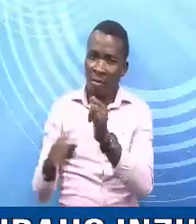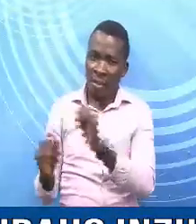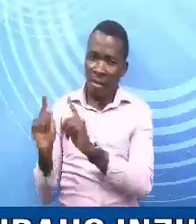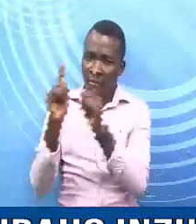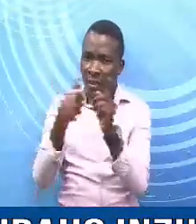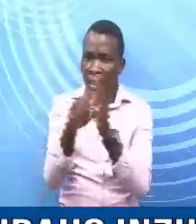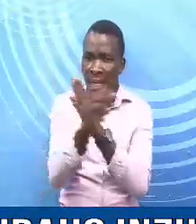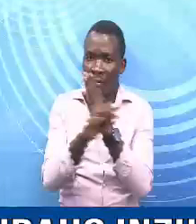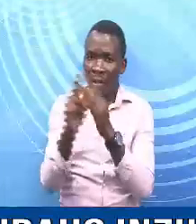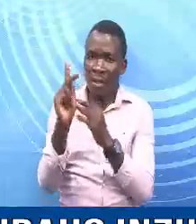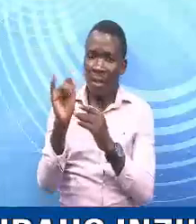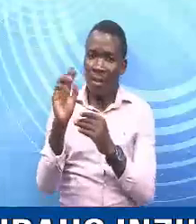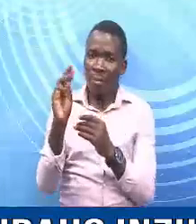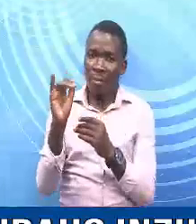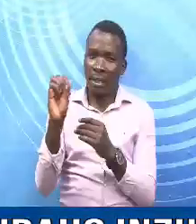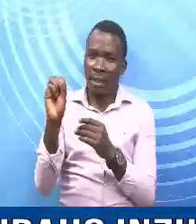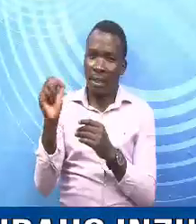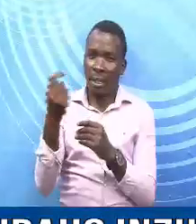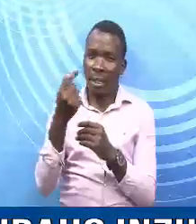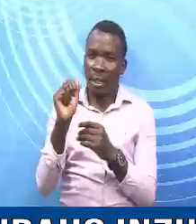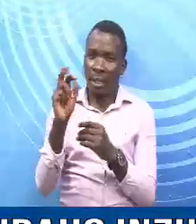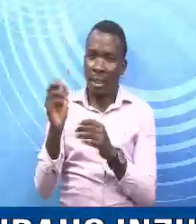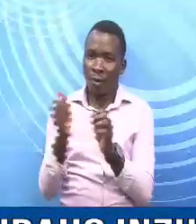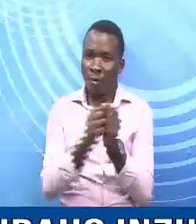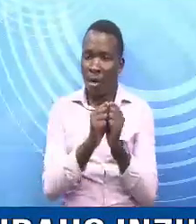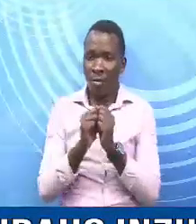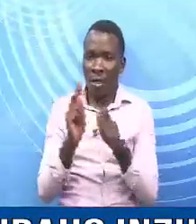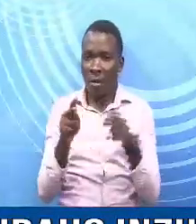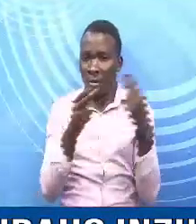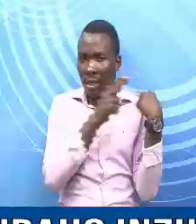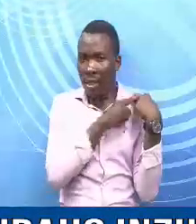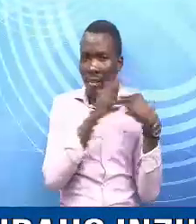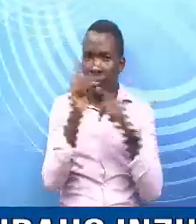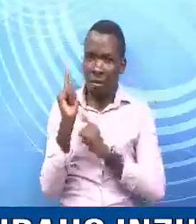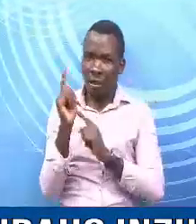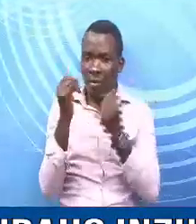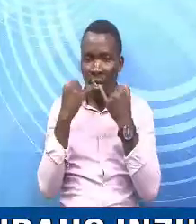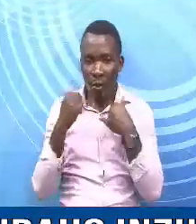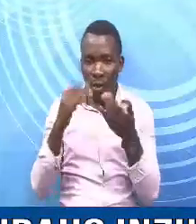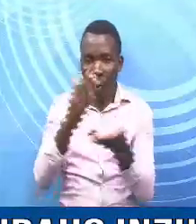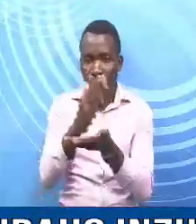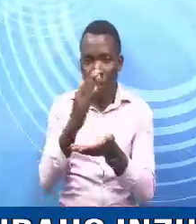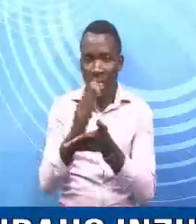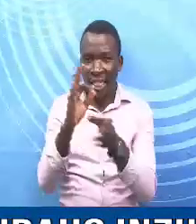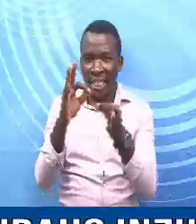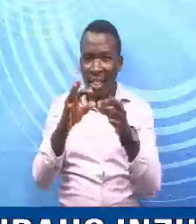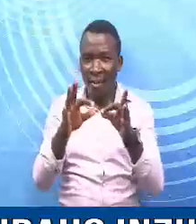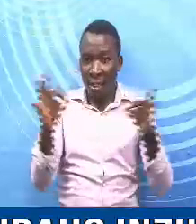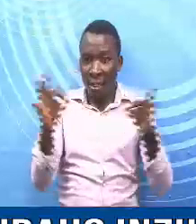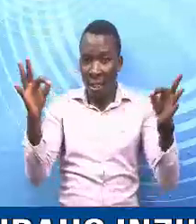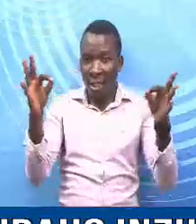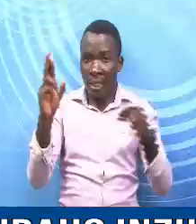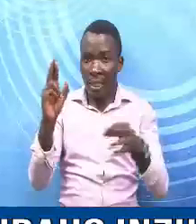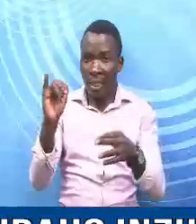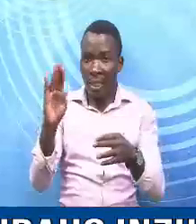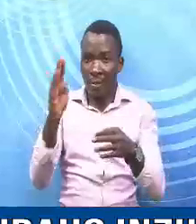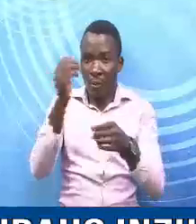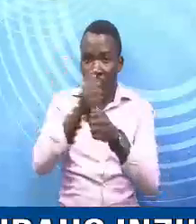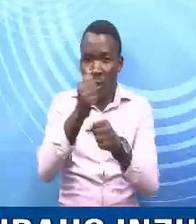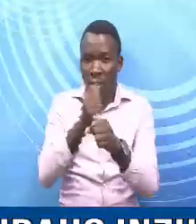Kimisagara twari kumwe n'abashinzwe umutekano batubwiza ukuri baratubwira bati ikintu kirekire hano kuri RIB hano bazabakorera